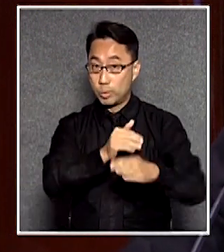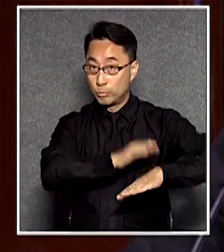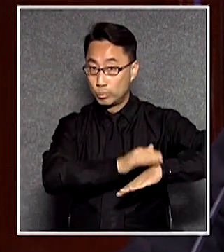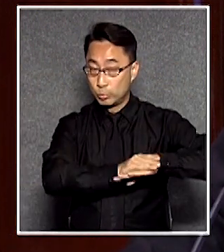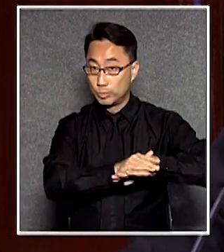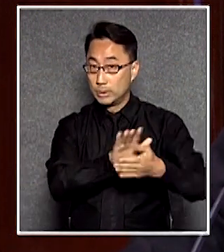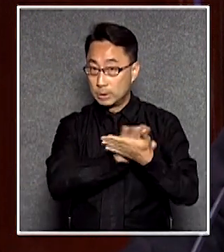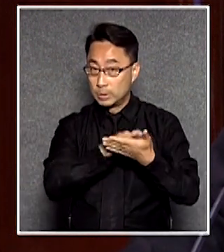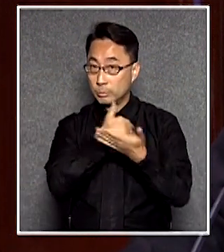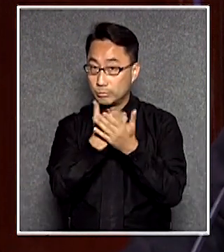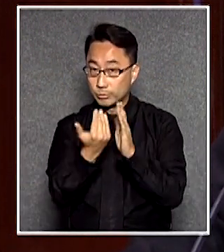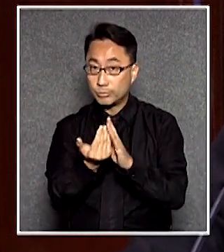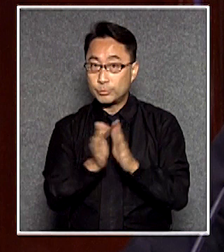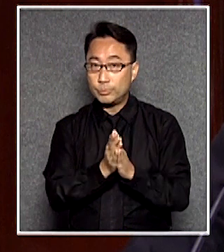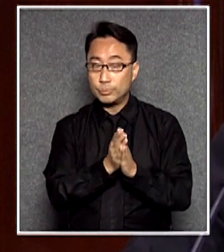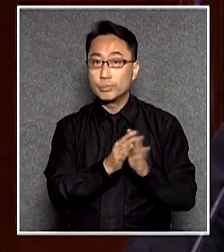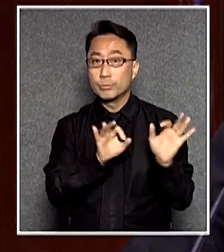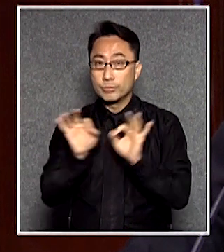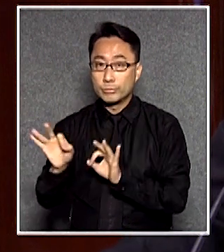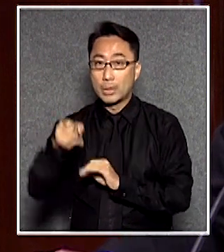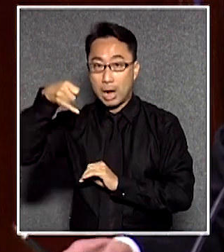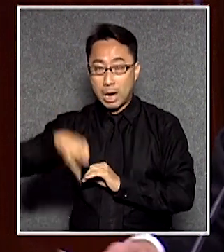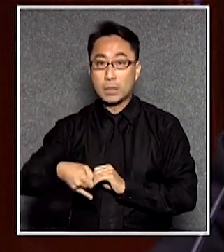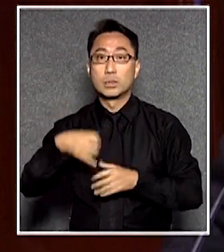項是延至續會後處理。